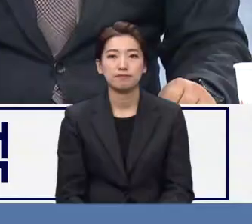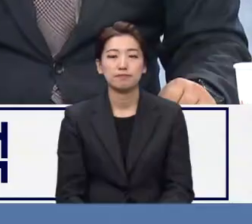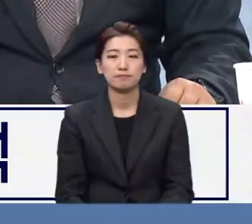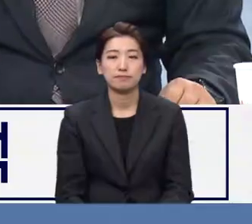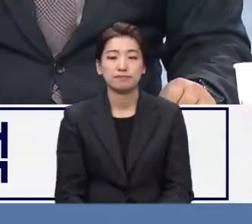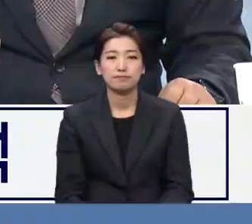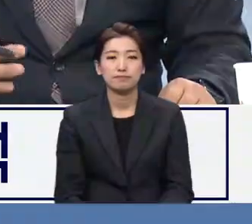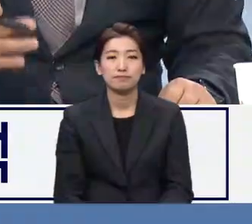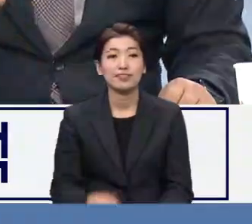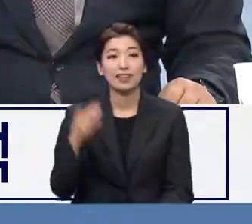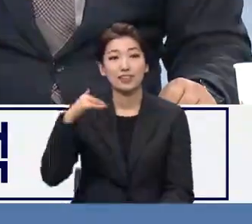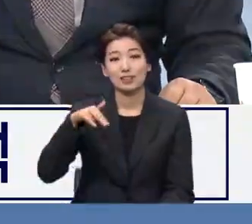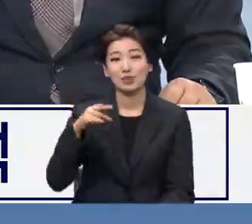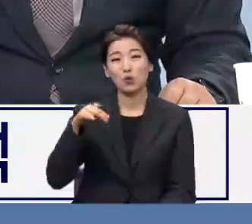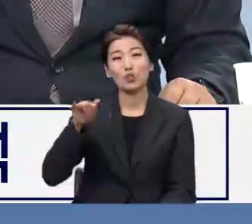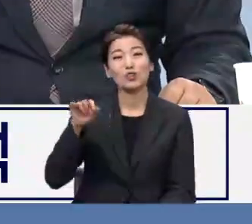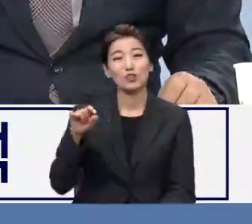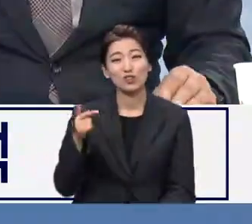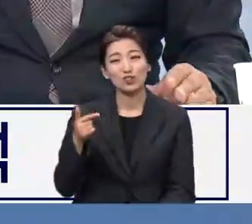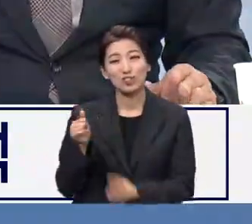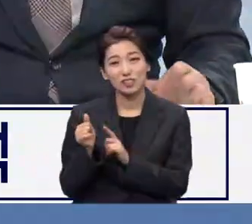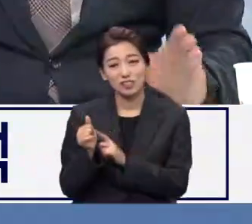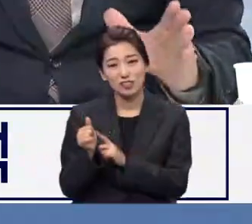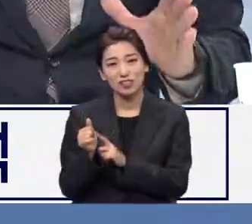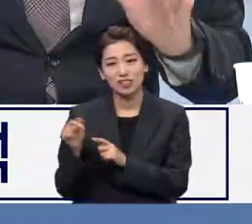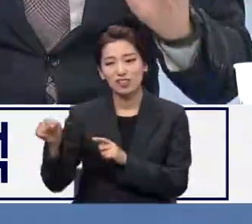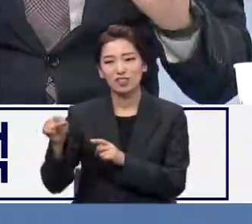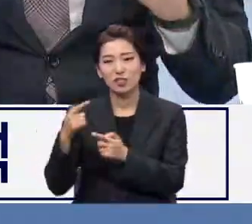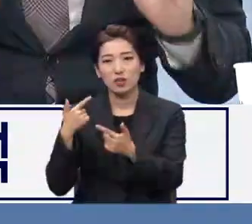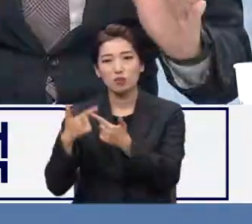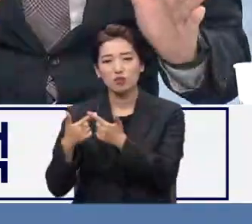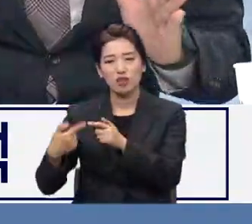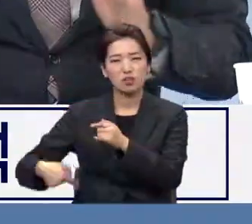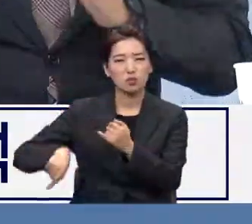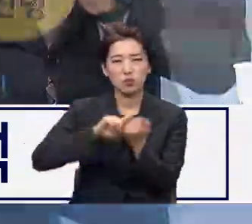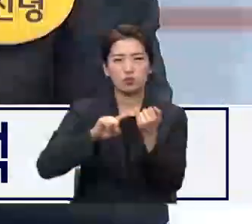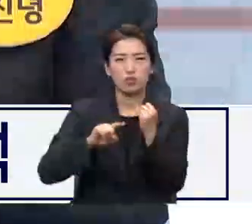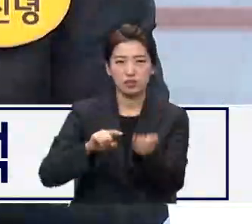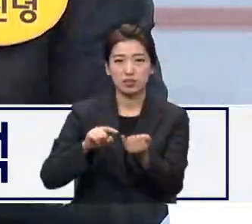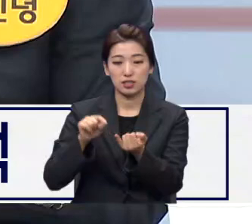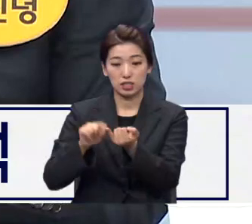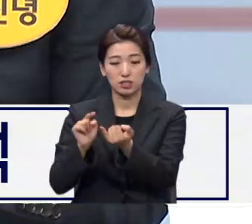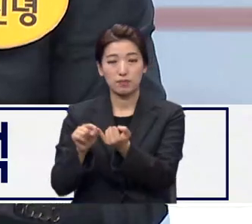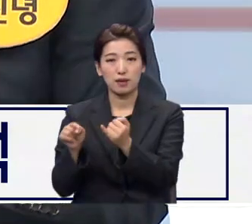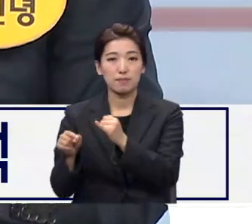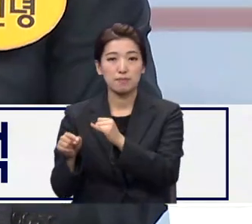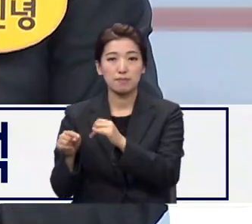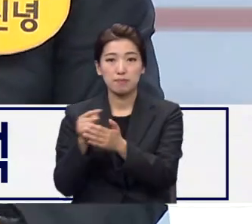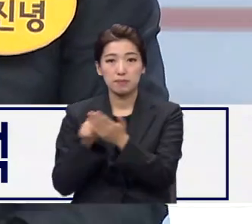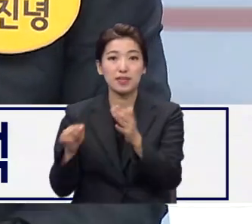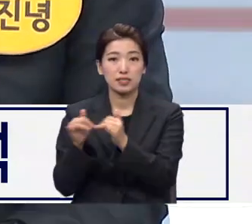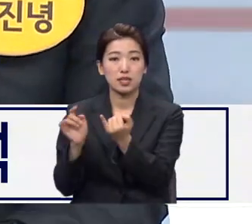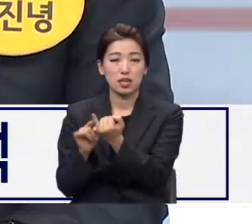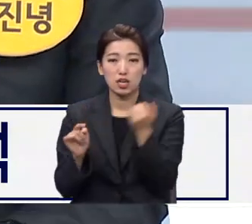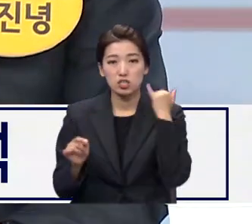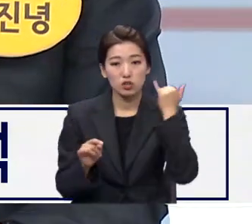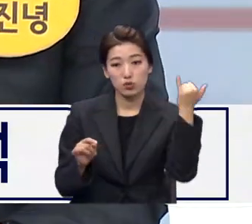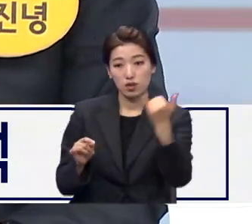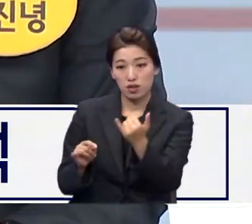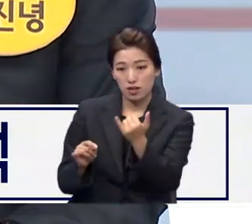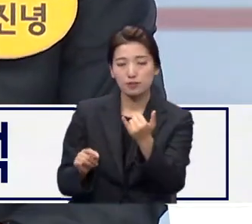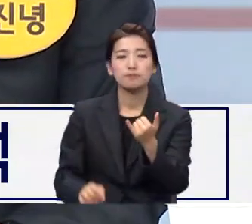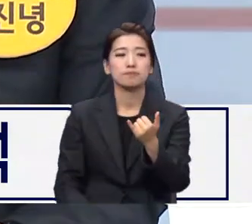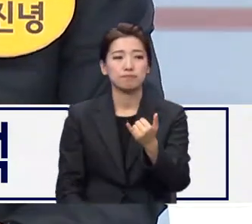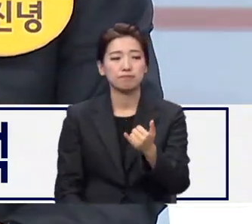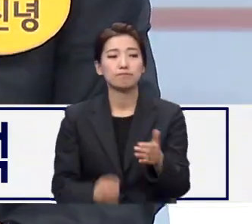그 조정은 의원이 연결시켜 줬다 하지만 어쨌든 그것은 여성 여성 안전과 관련된 이름바 법무부 장관이